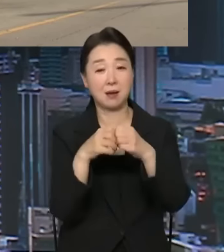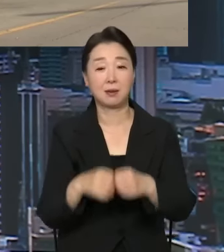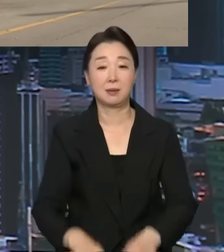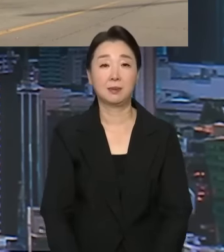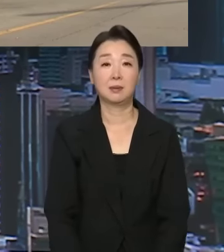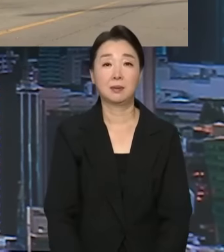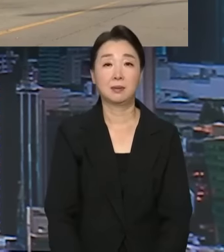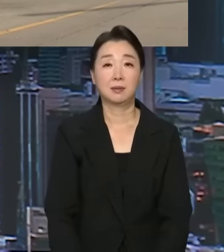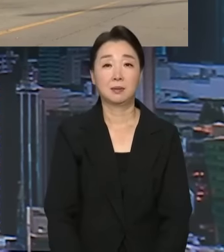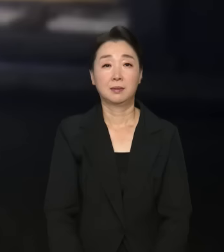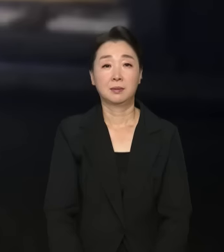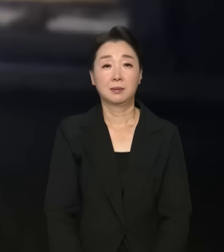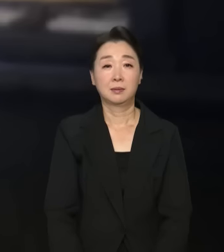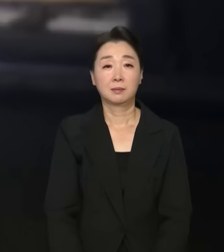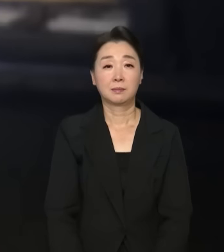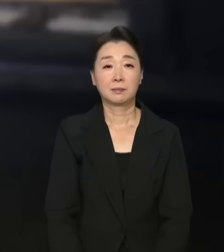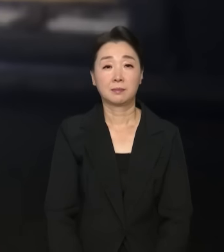강희연 기자입니다.